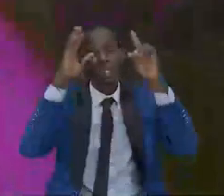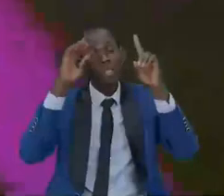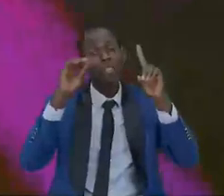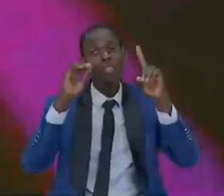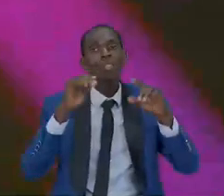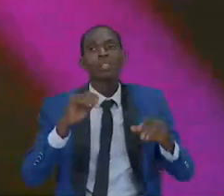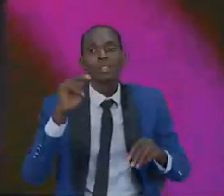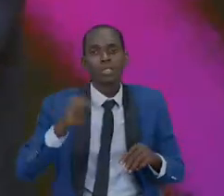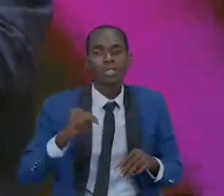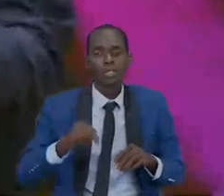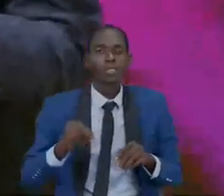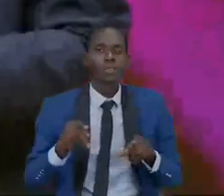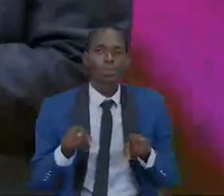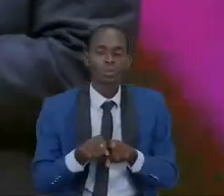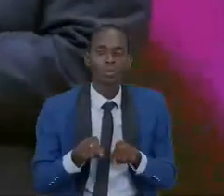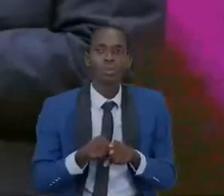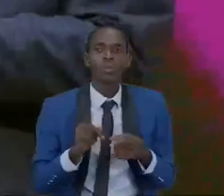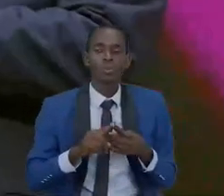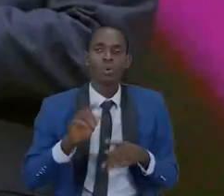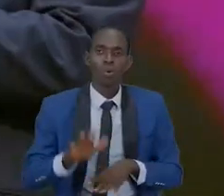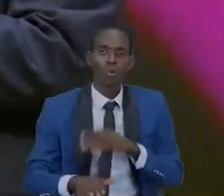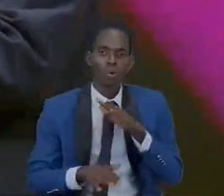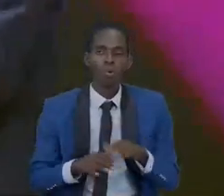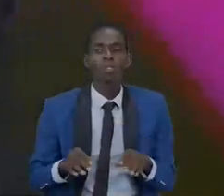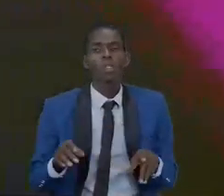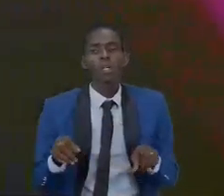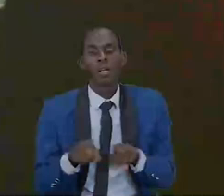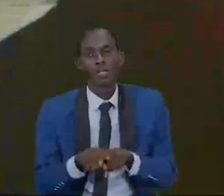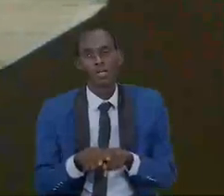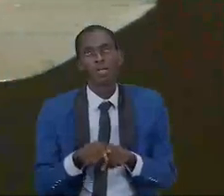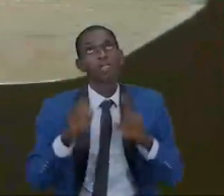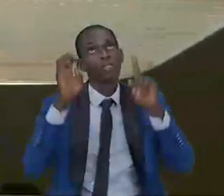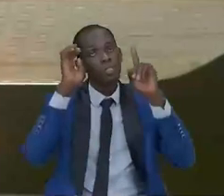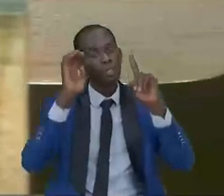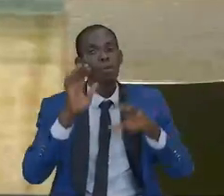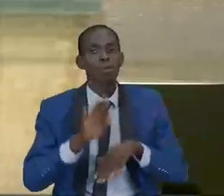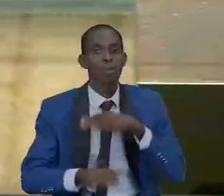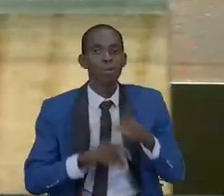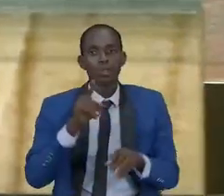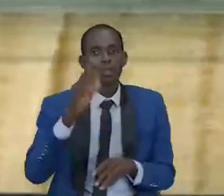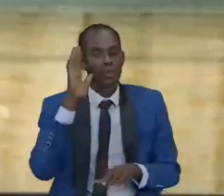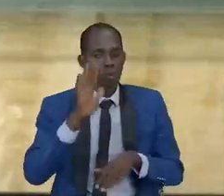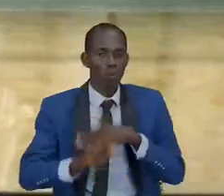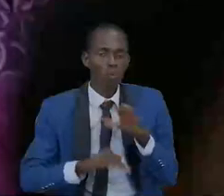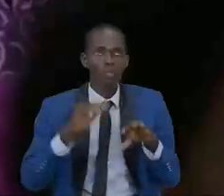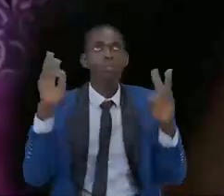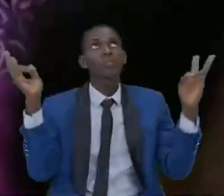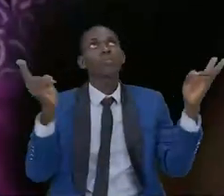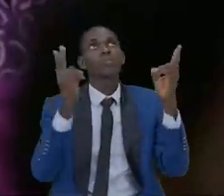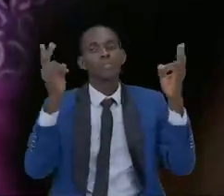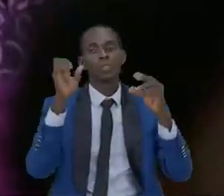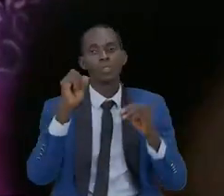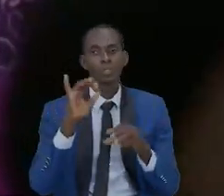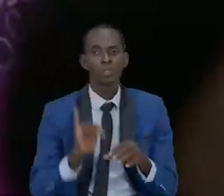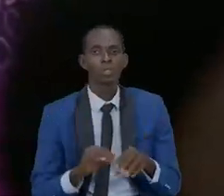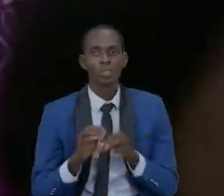alors alors ce qu'ils disent qu'il demain en lui doivent aussi marcher comme il a marché lui-même vous allez